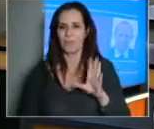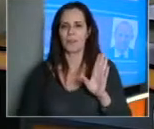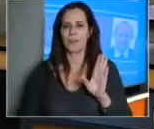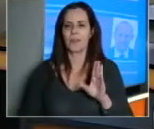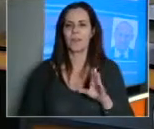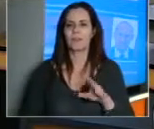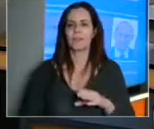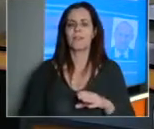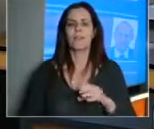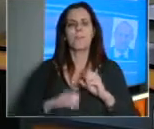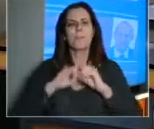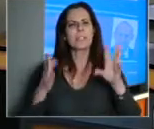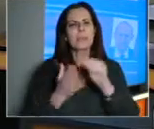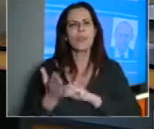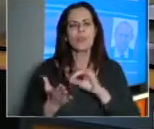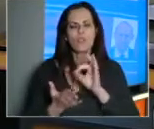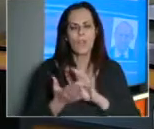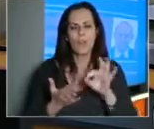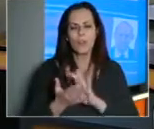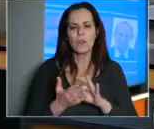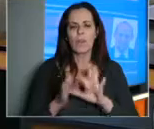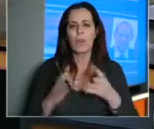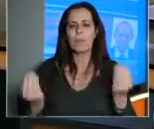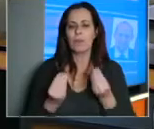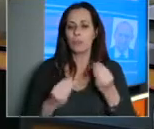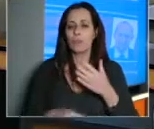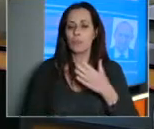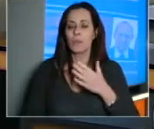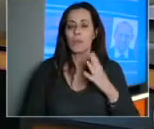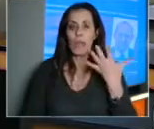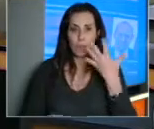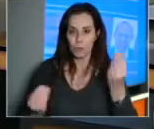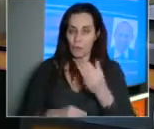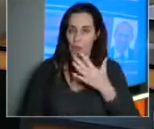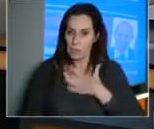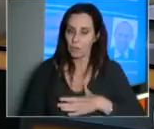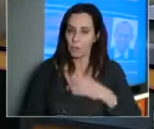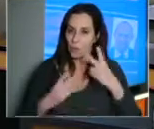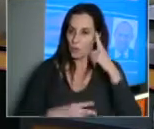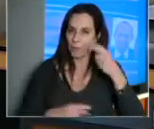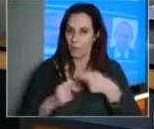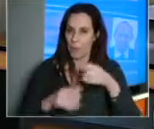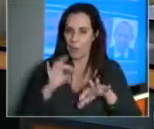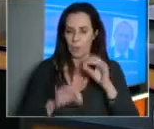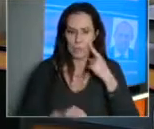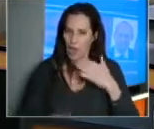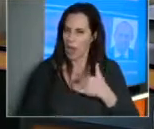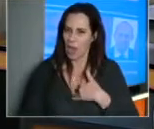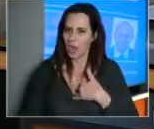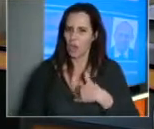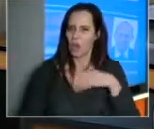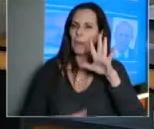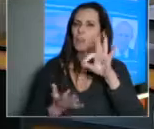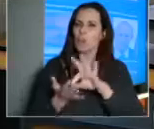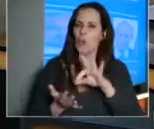גם לפרסם איזשהו דוח, שהכותרת שלו, כמה דברים, חמישה דברים שחשוב לדעת על הבחירות. עכשיו תראי, אנחנו...